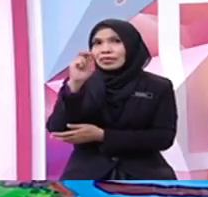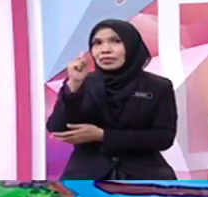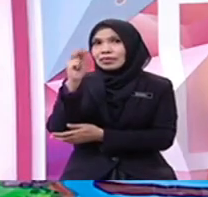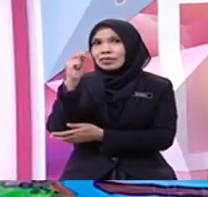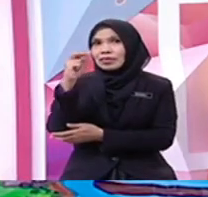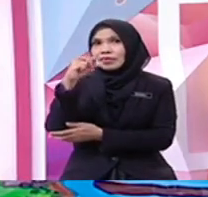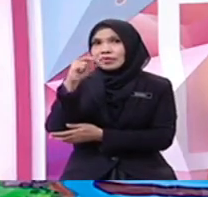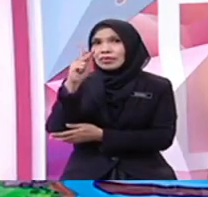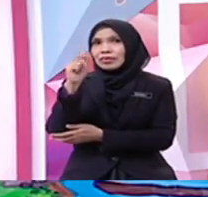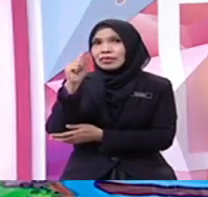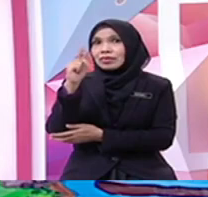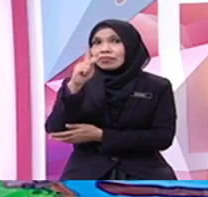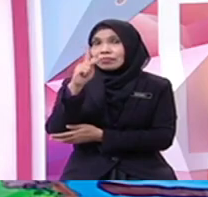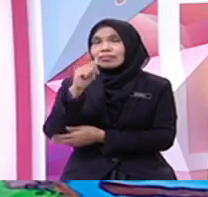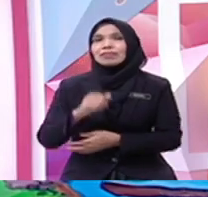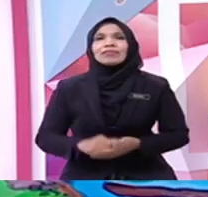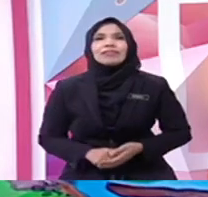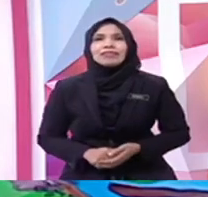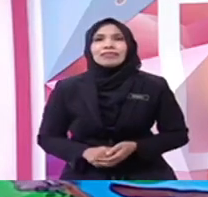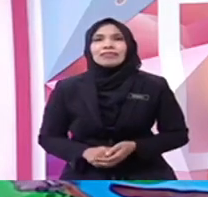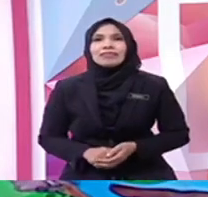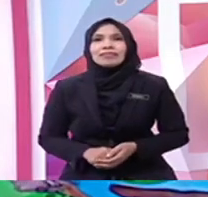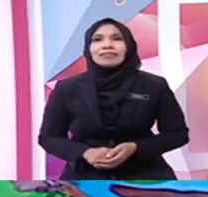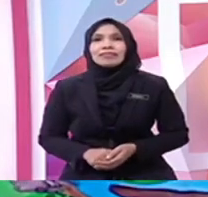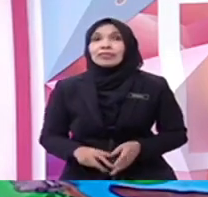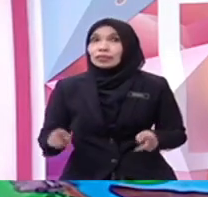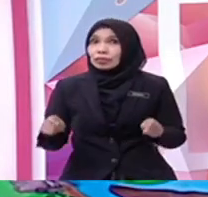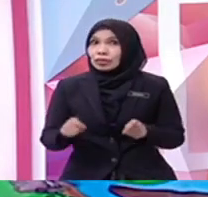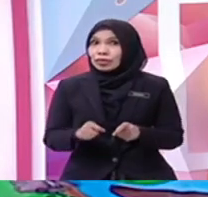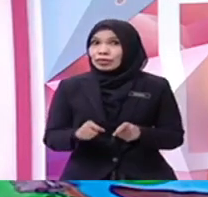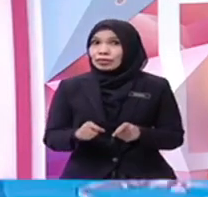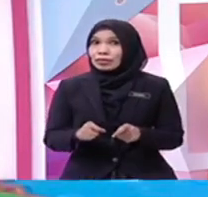seperti bra semangka